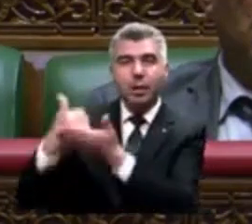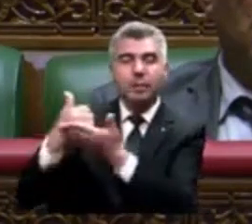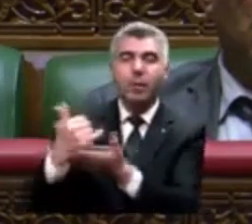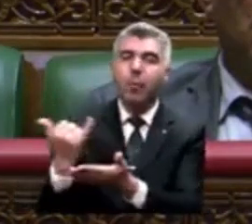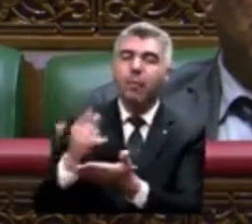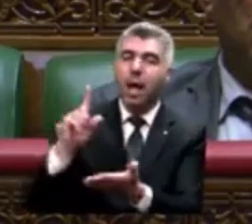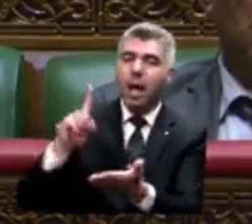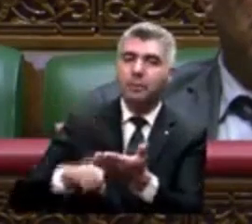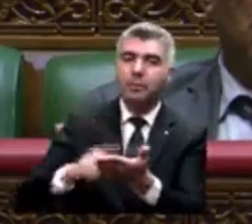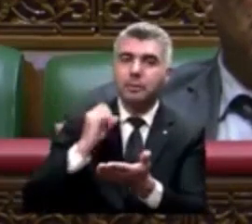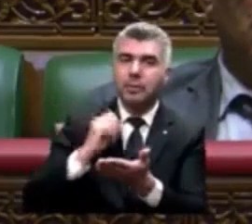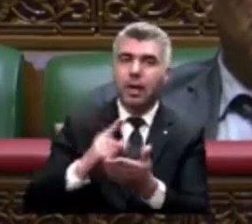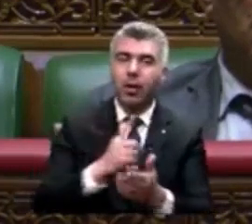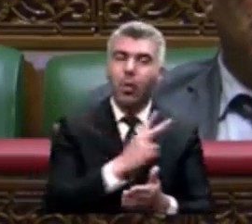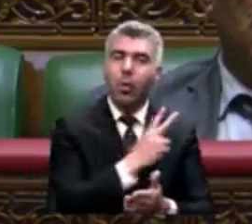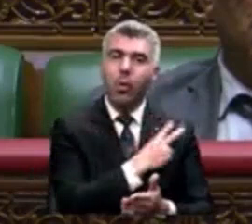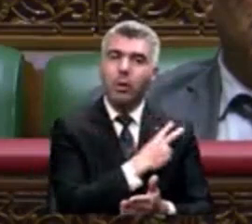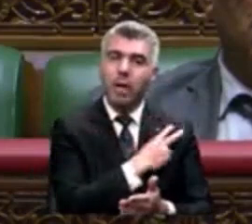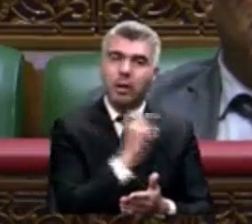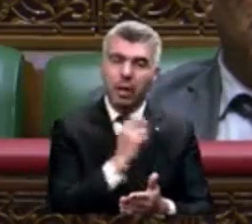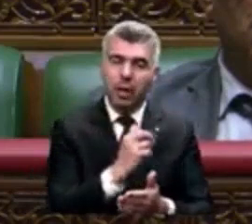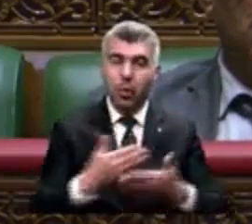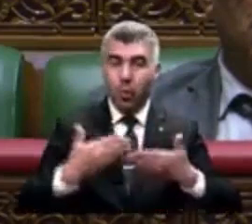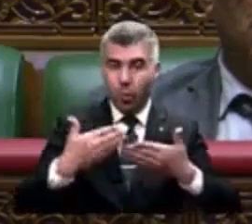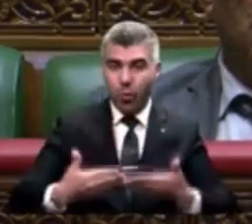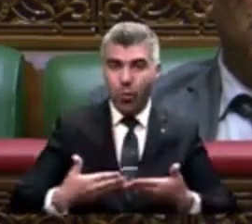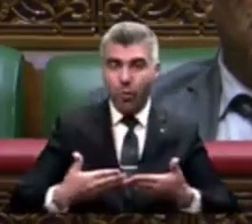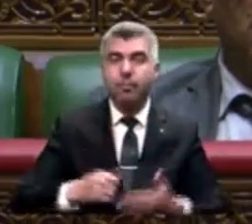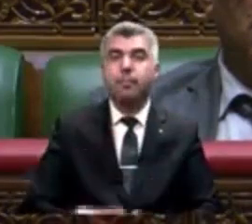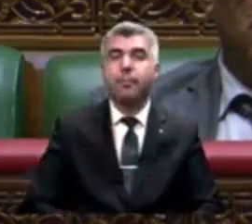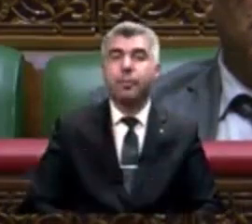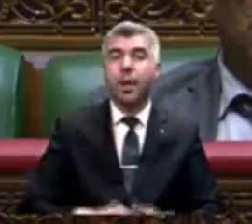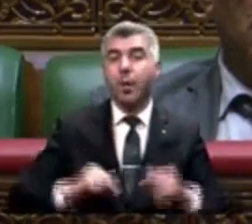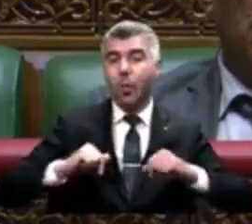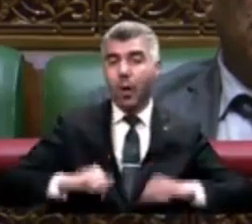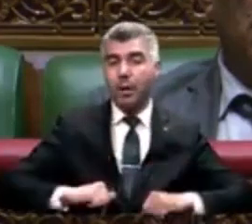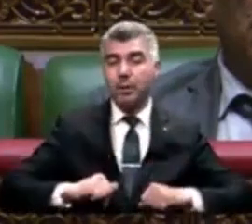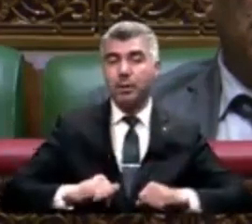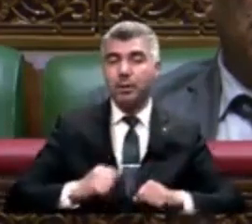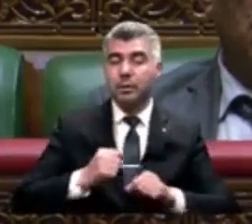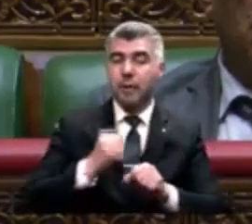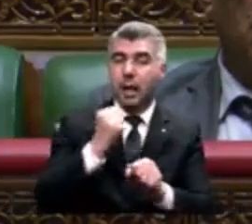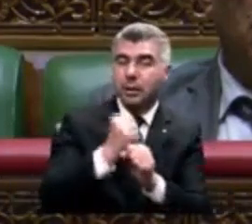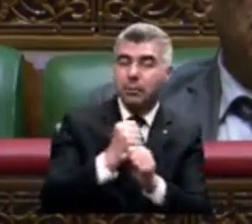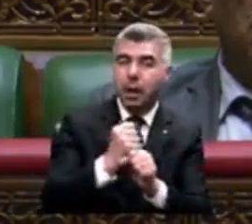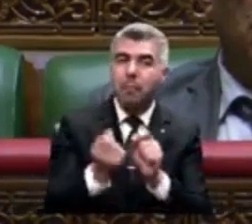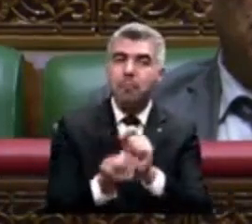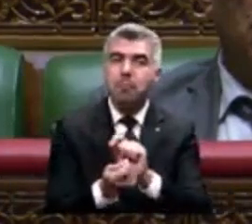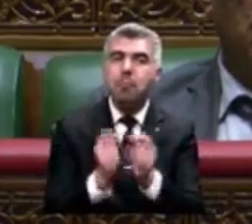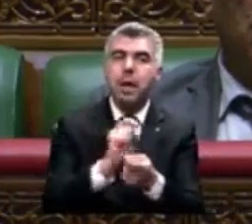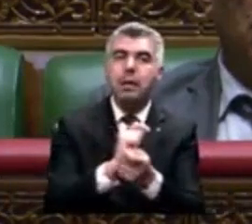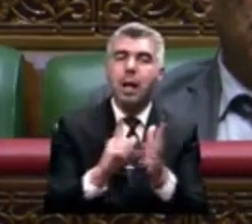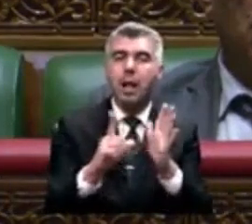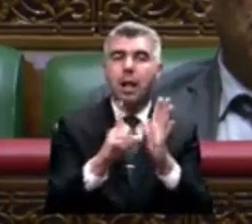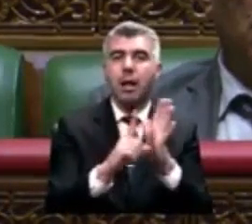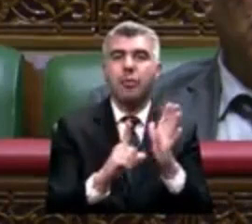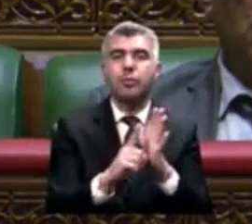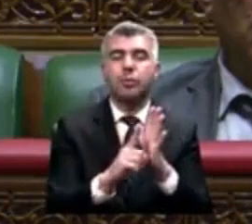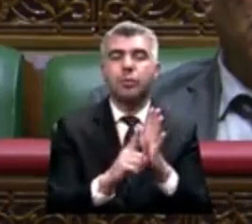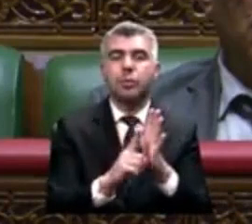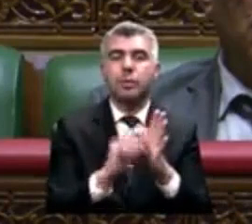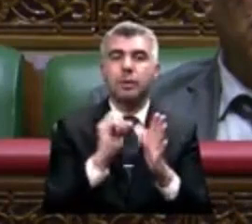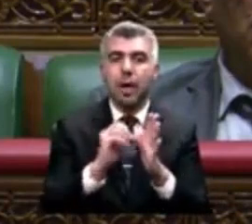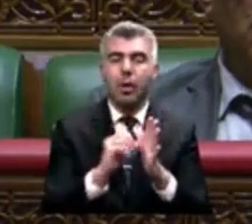لنساء ورجال التعليم. لذلك فالمطلوب اليوم السيد الوزير العمل على مراجعة النظام الأساسي بشكل فوري حفاظا